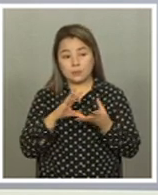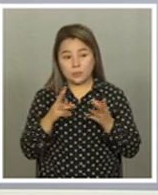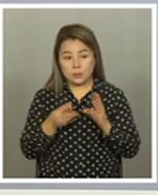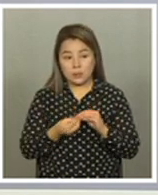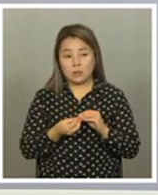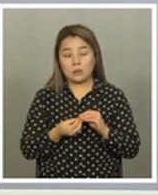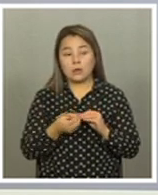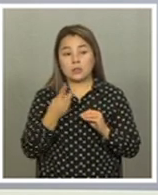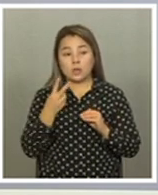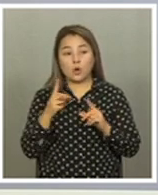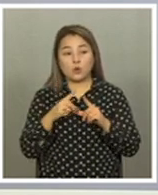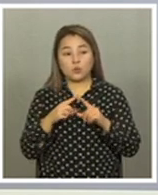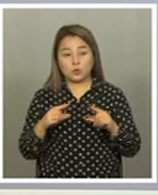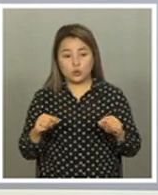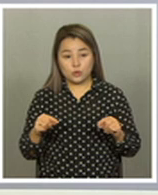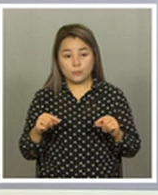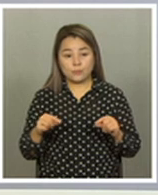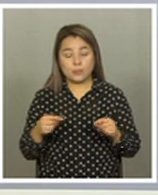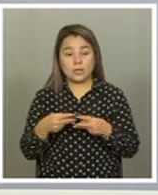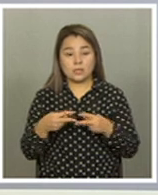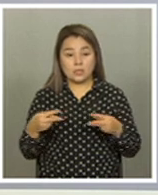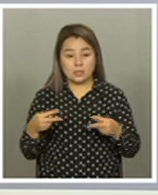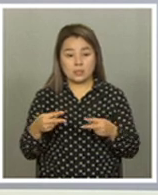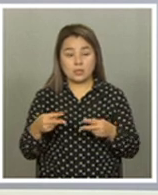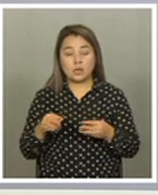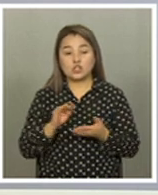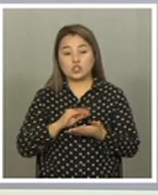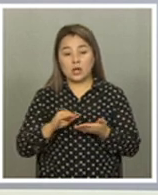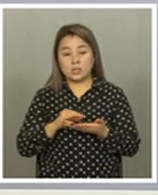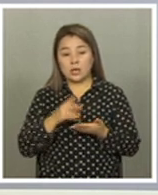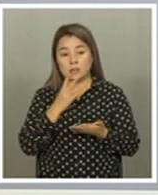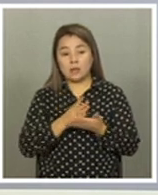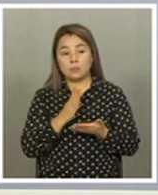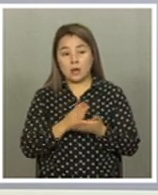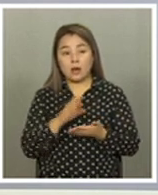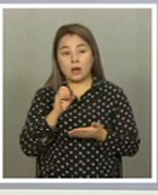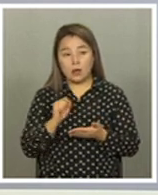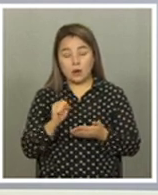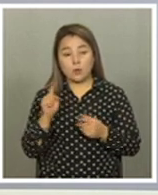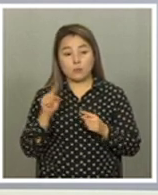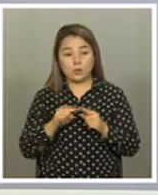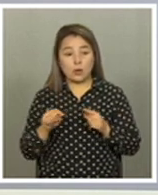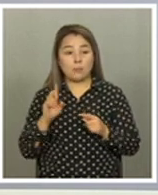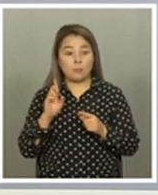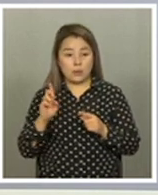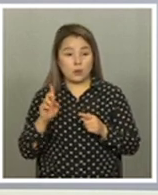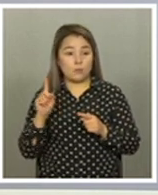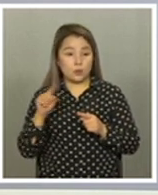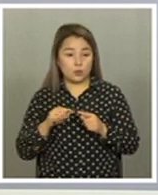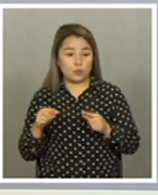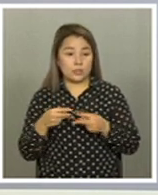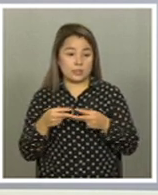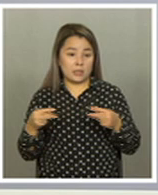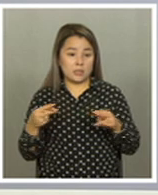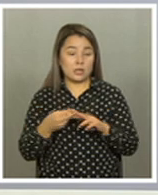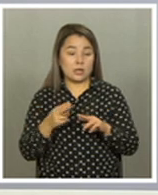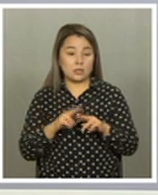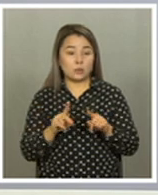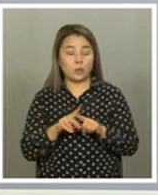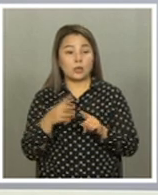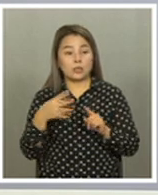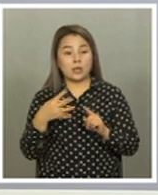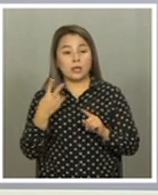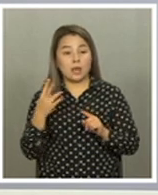2-3 бұрыштың тең бұрыштарын жаздық. Олай болса, А бұрышы бізде Б бұрышына тең, демек ол да 42